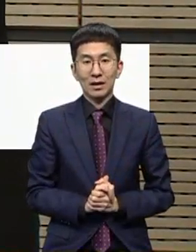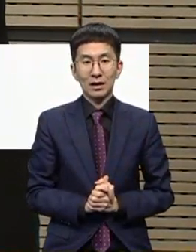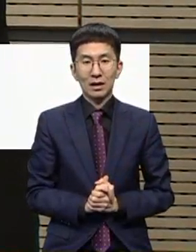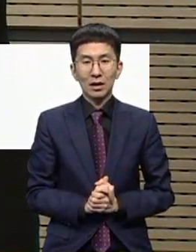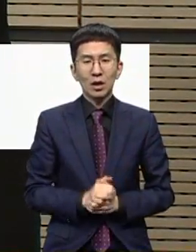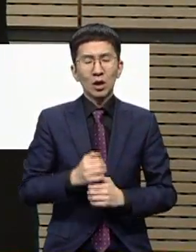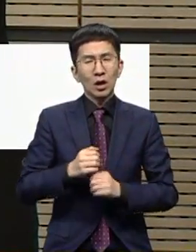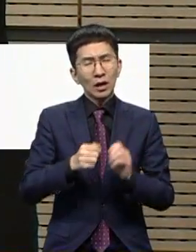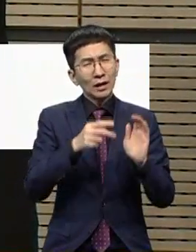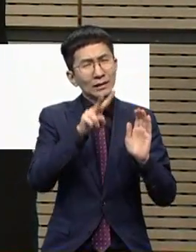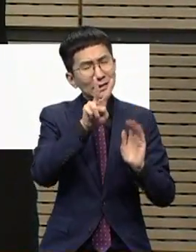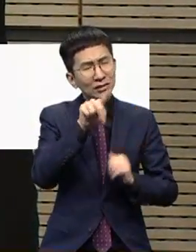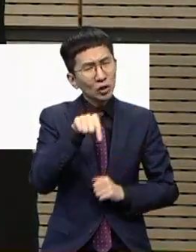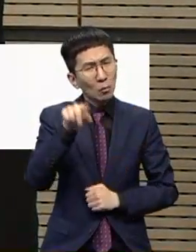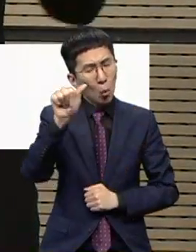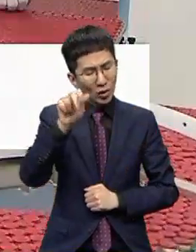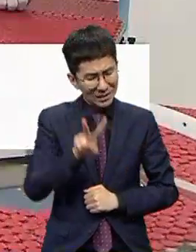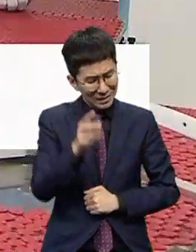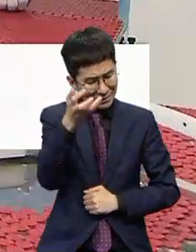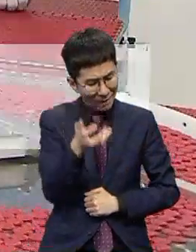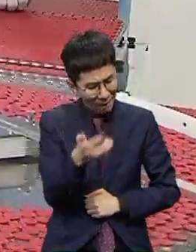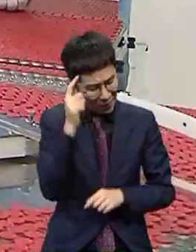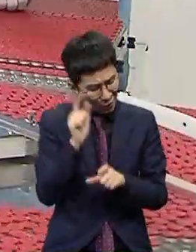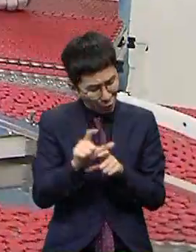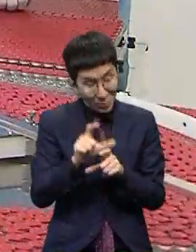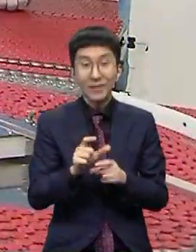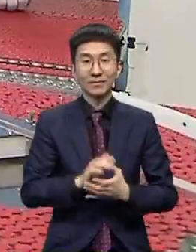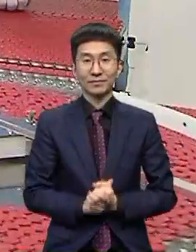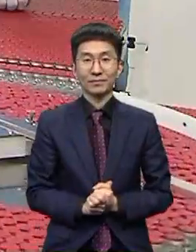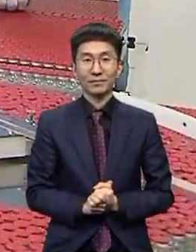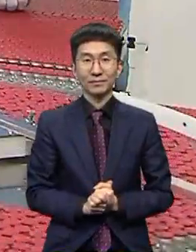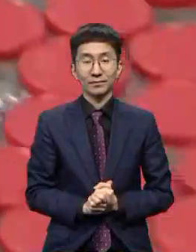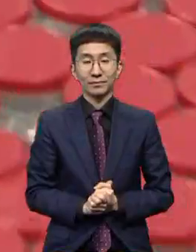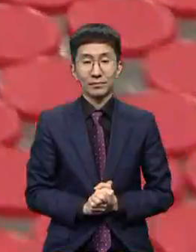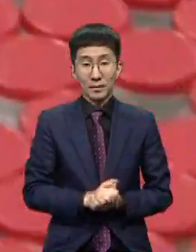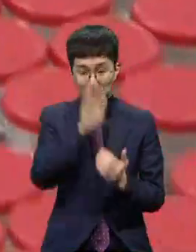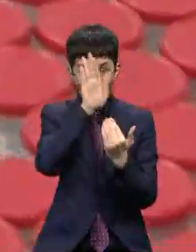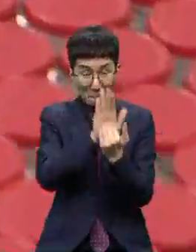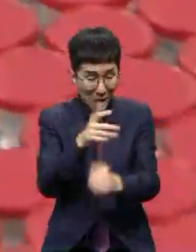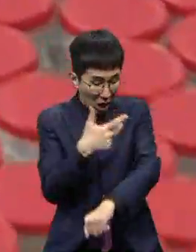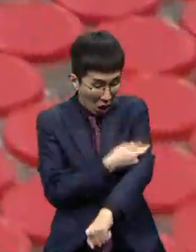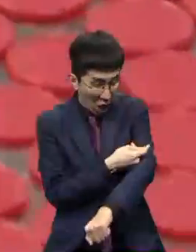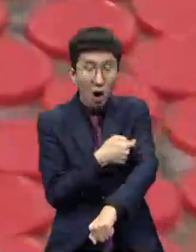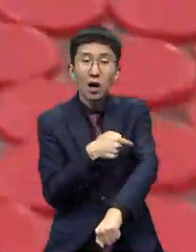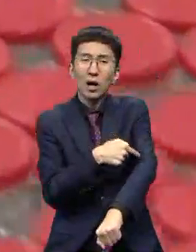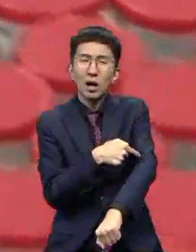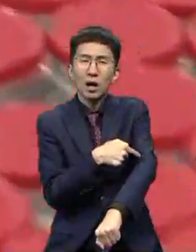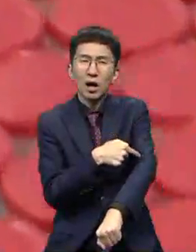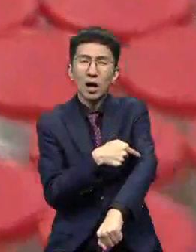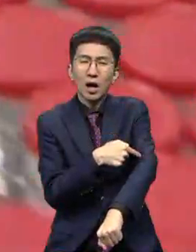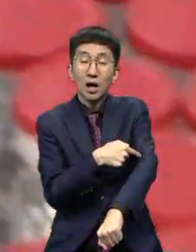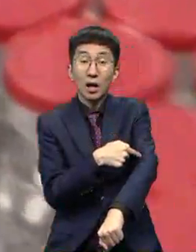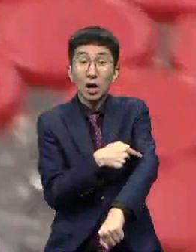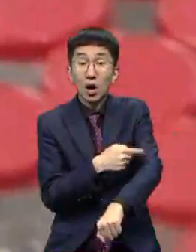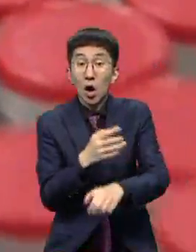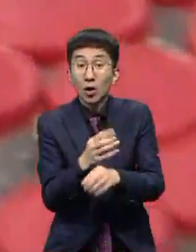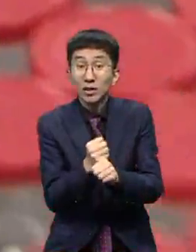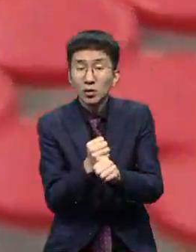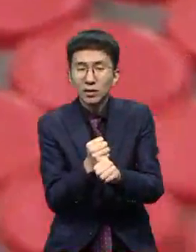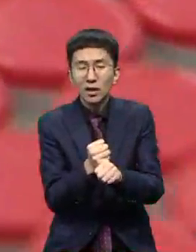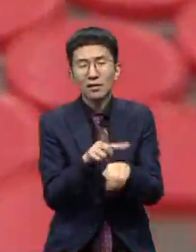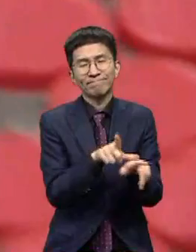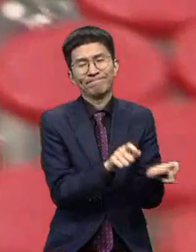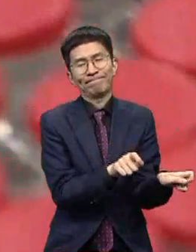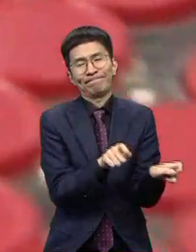조심스럽게 검토되어야 할 사항입니다 집단 연역 형성을 위한 코로나 7 백신 접종 시간표는 조금 더